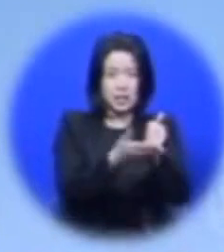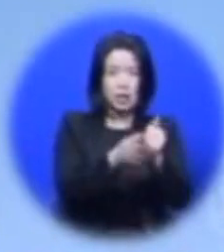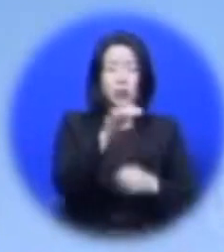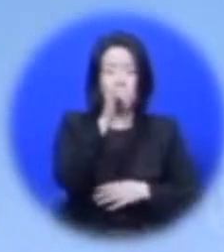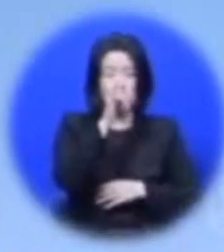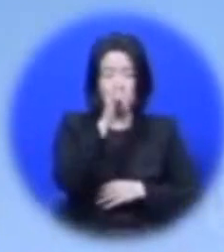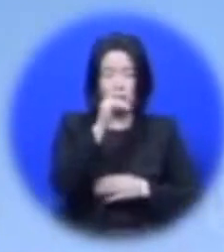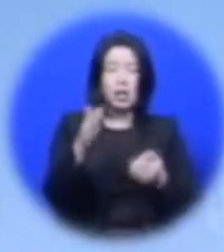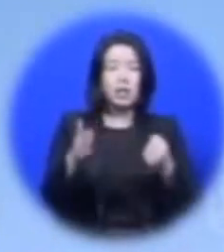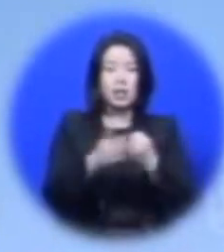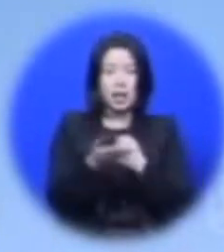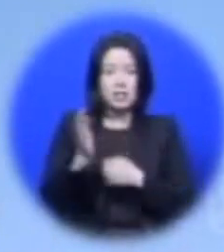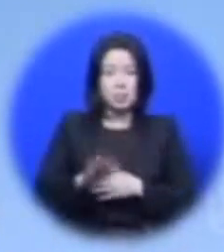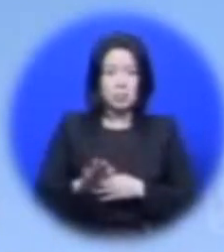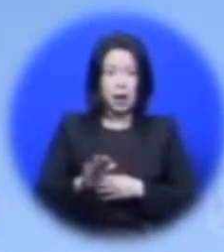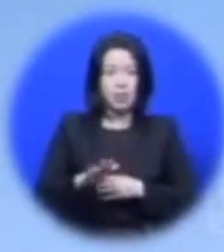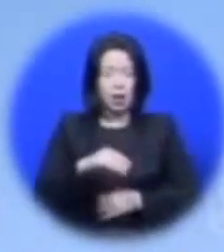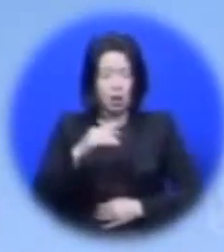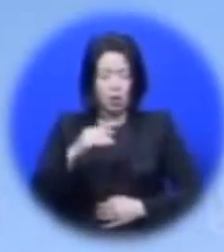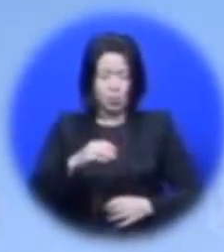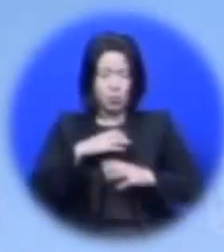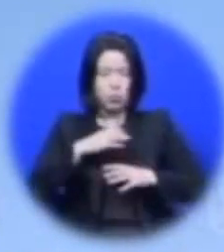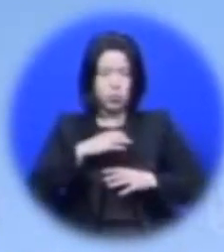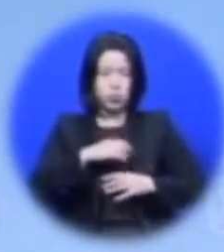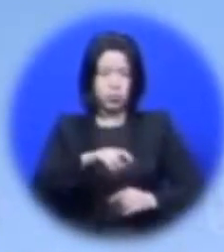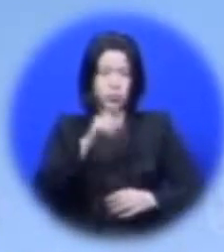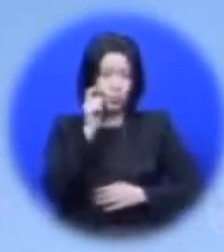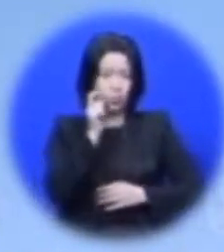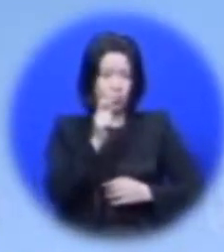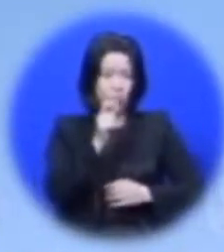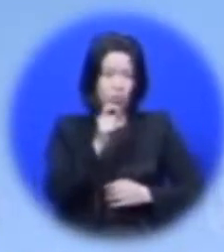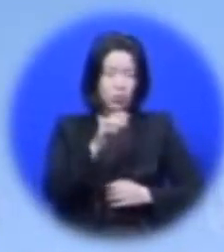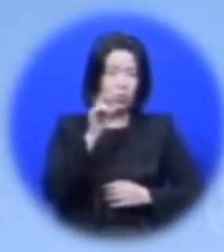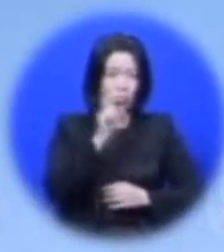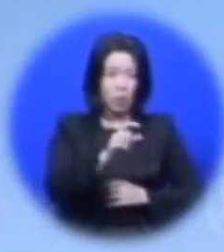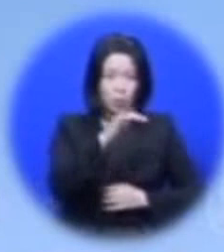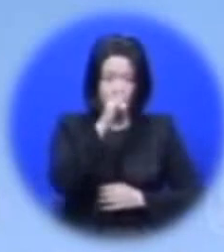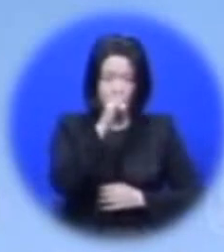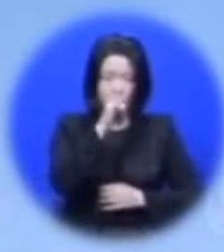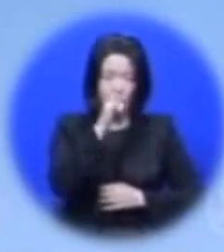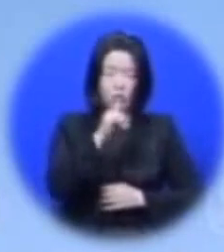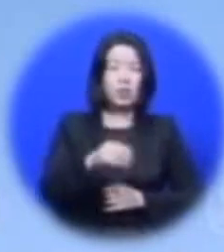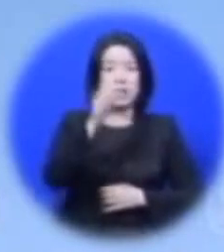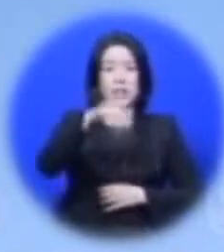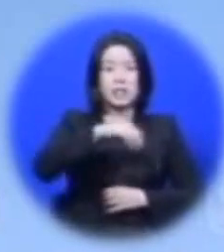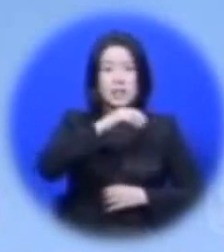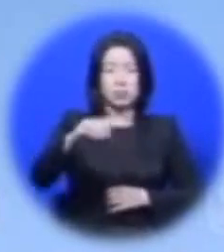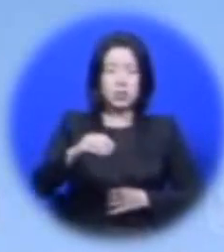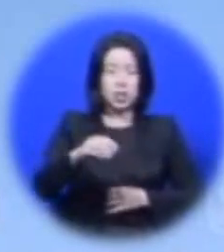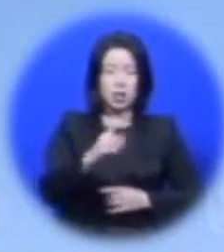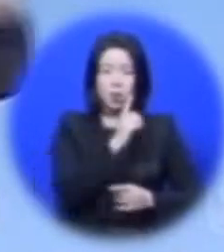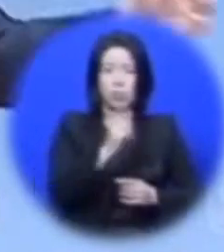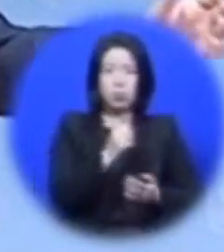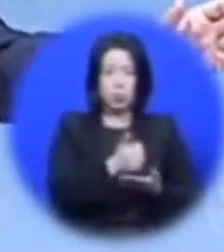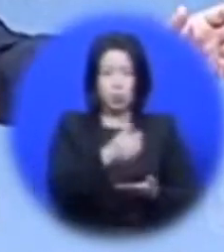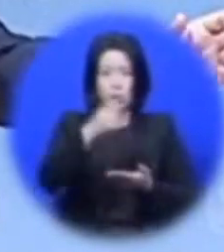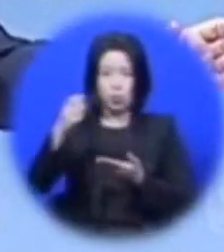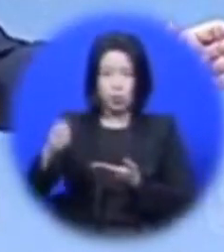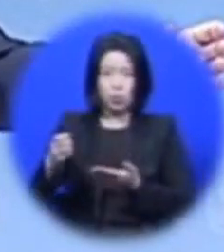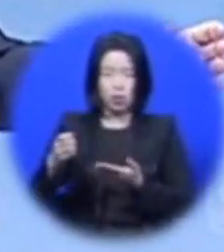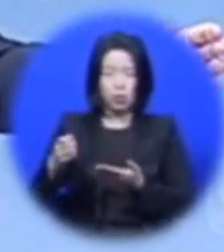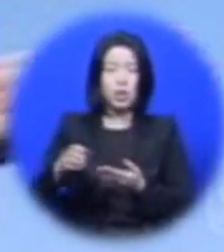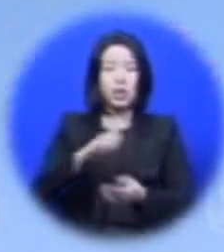교회는 무서운 경고를 받았습니다. 예수님의 십자가 촛대를, 교회의 촛대를 옮기겠다는